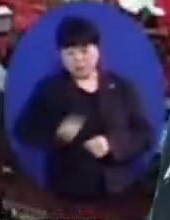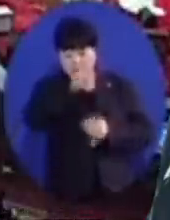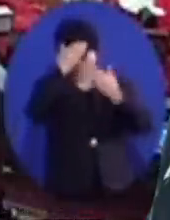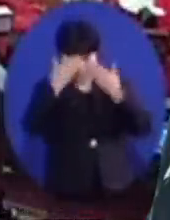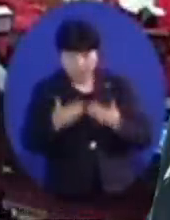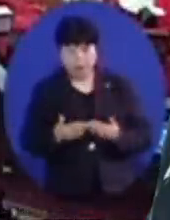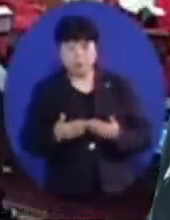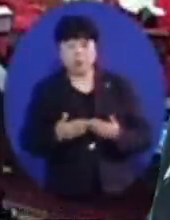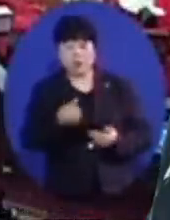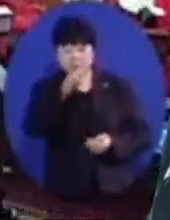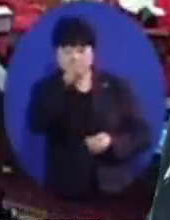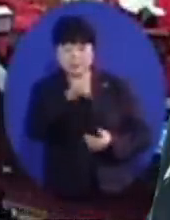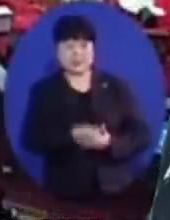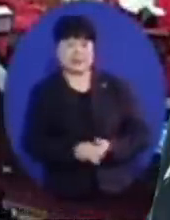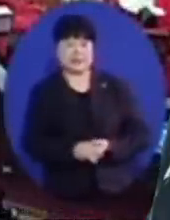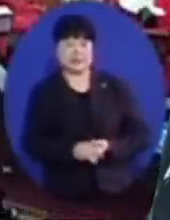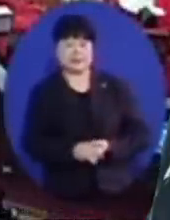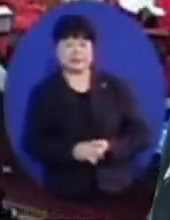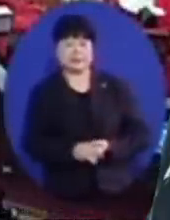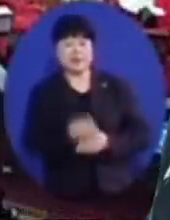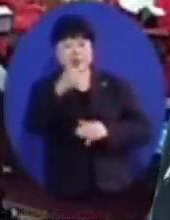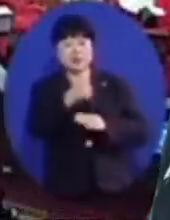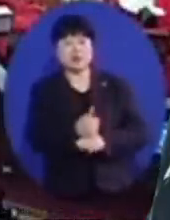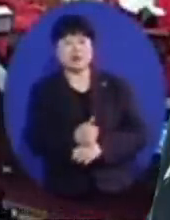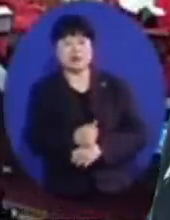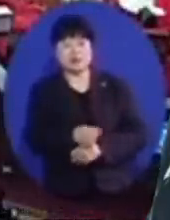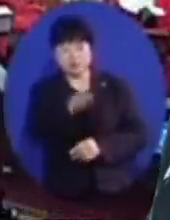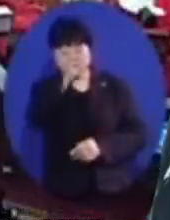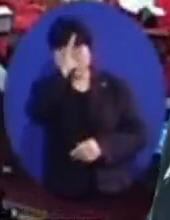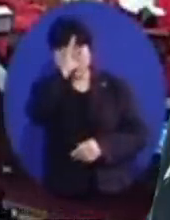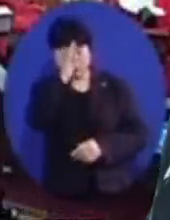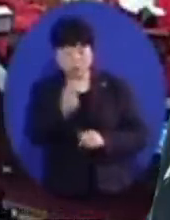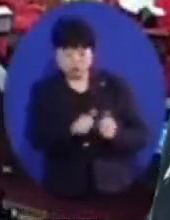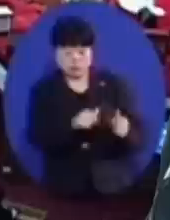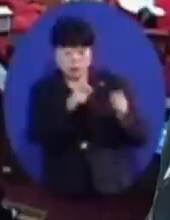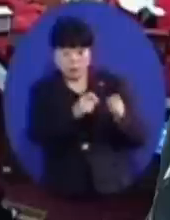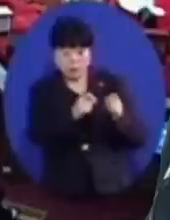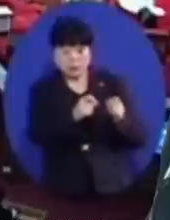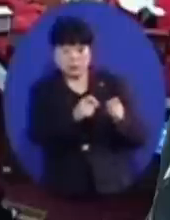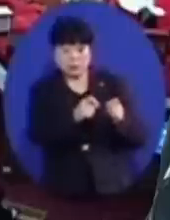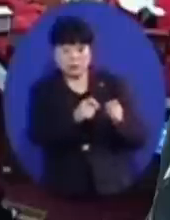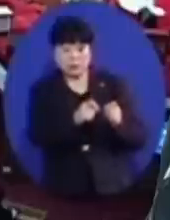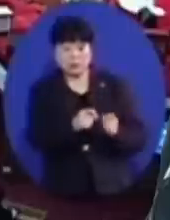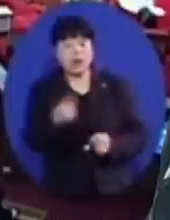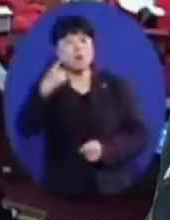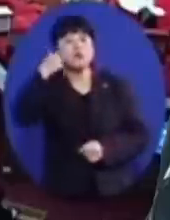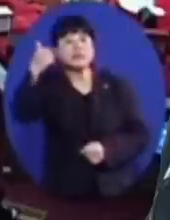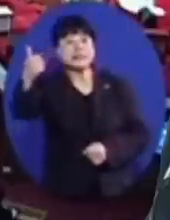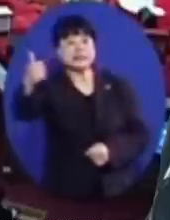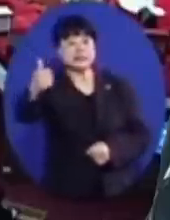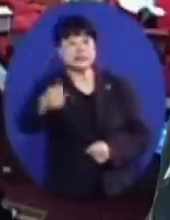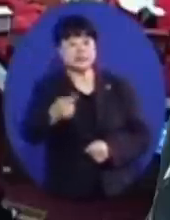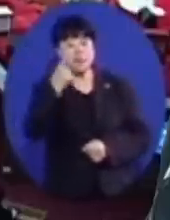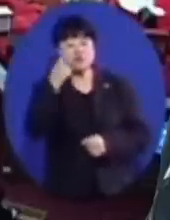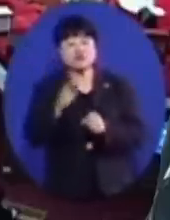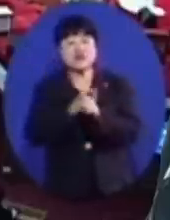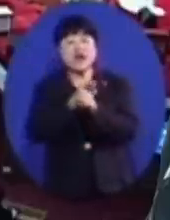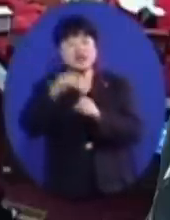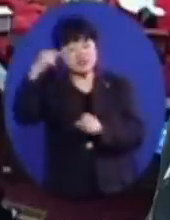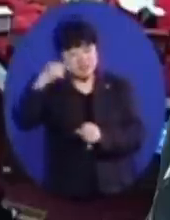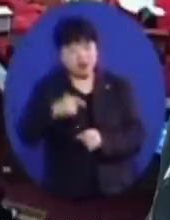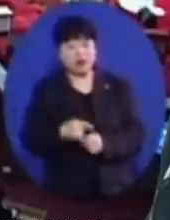내 집 들자들 하다가 결국 병이 들어 죽게 되었습니다이 소식을들은 목사님이 그를 불쌍히 여기서